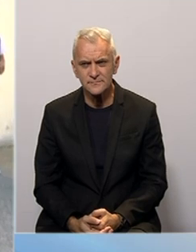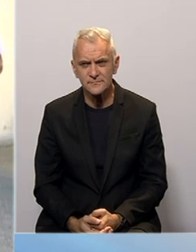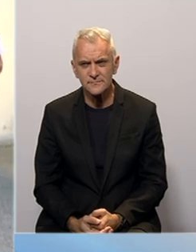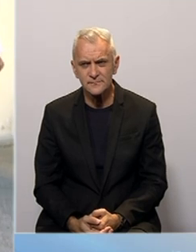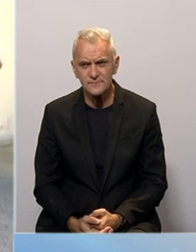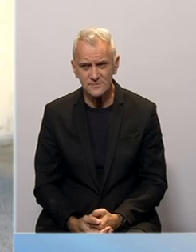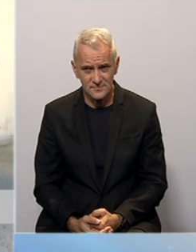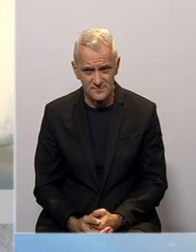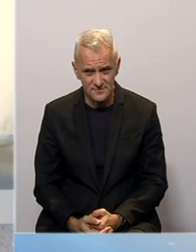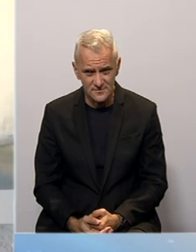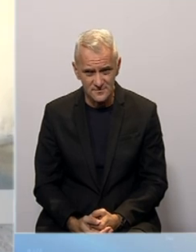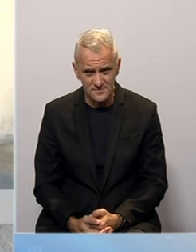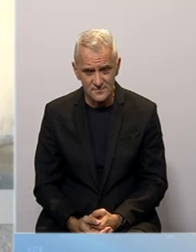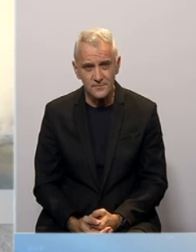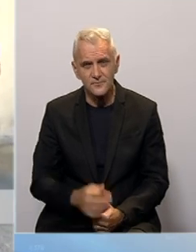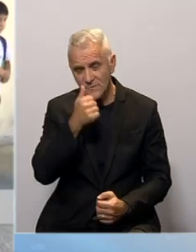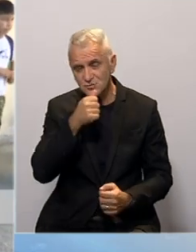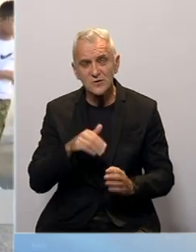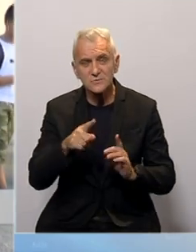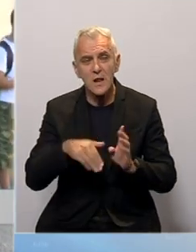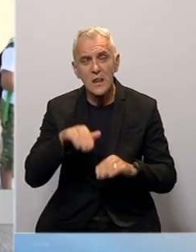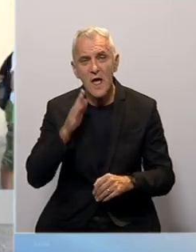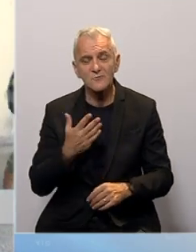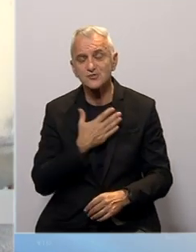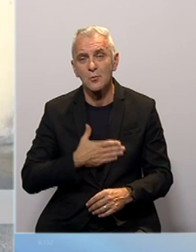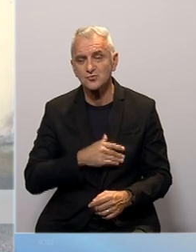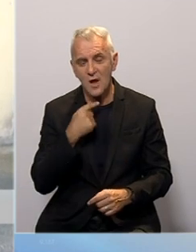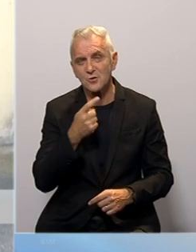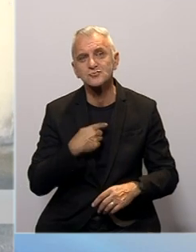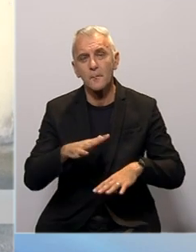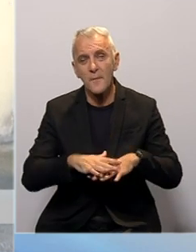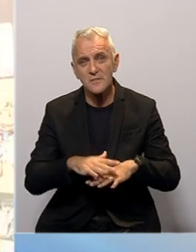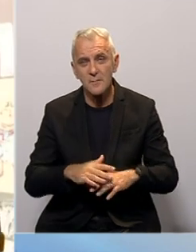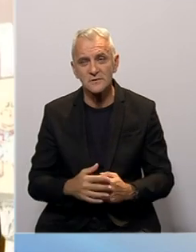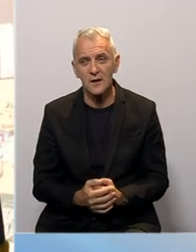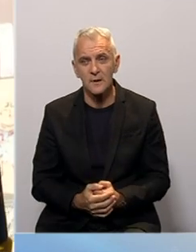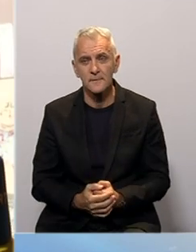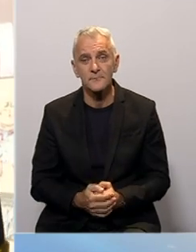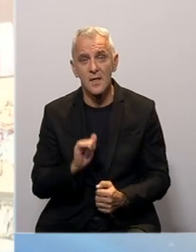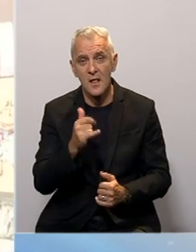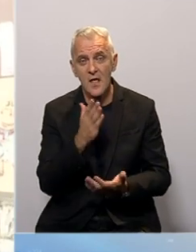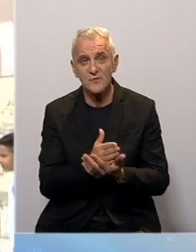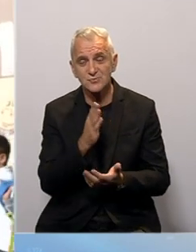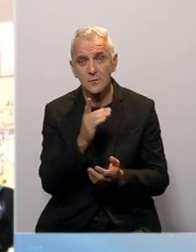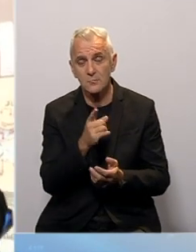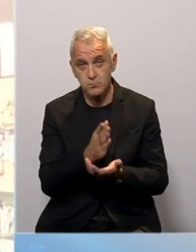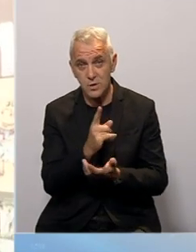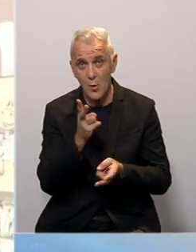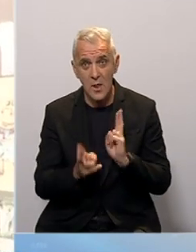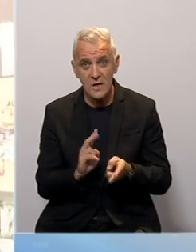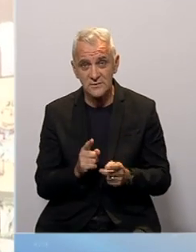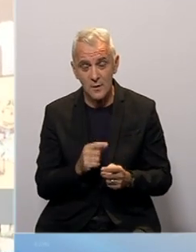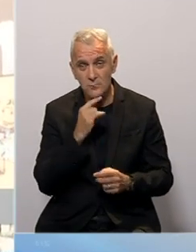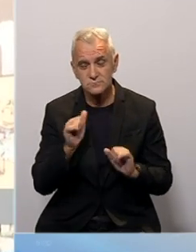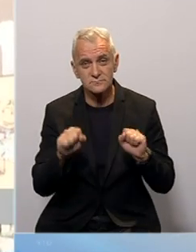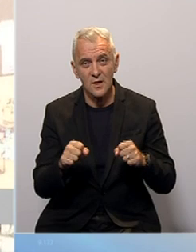Jesam prvila školu. Šta si najviše poželjala? Matematiku. Jesi već bio na nastavi? Da. I